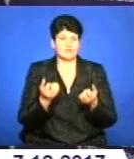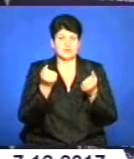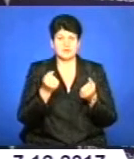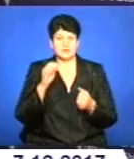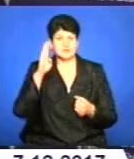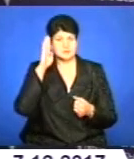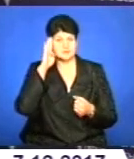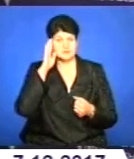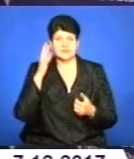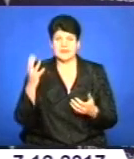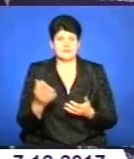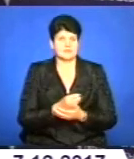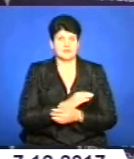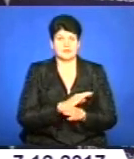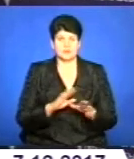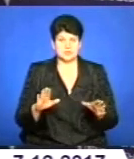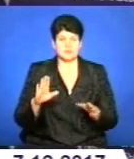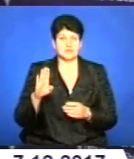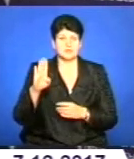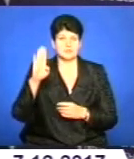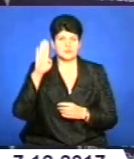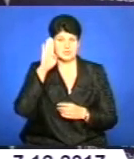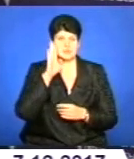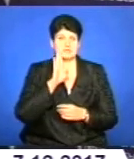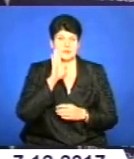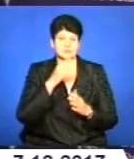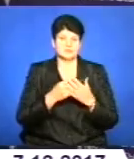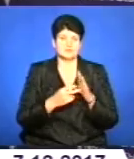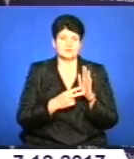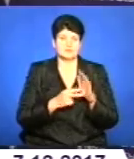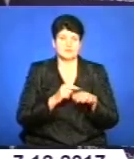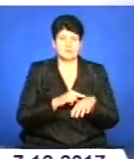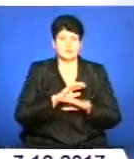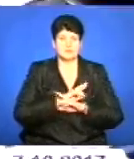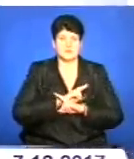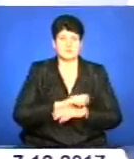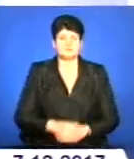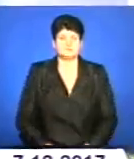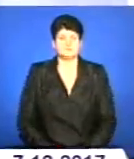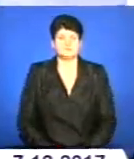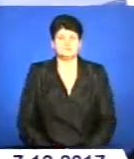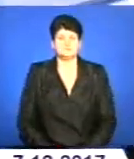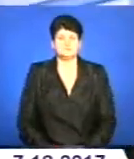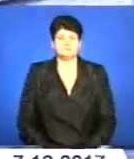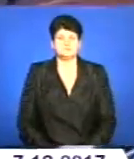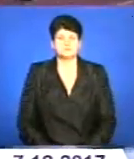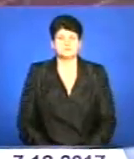йому лікарям не вдалося, і він зранку біля 7 години помер.